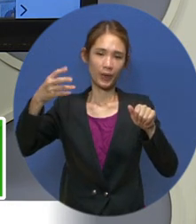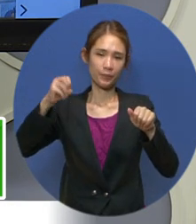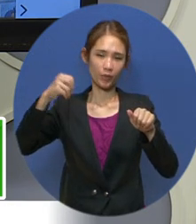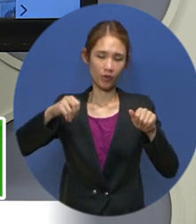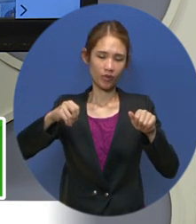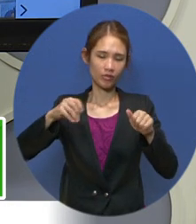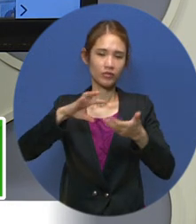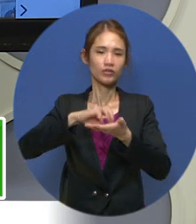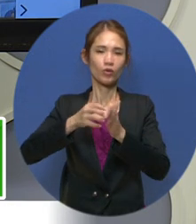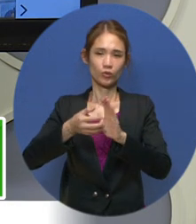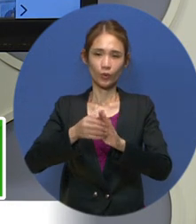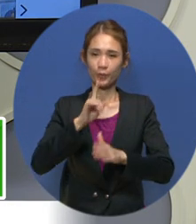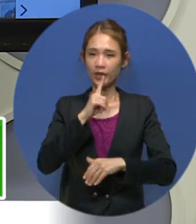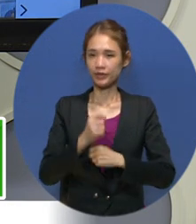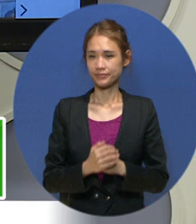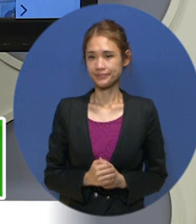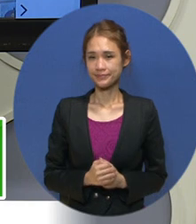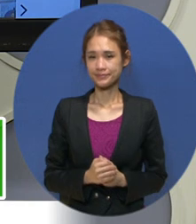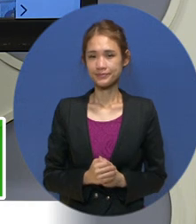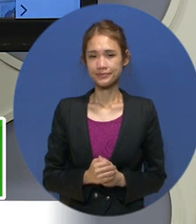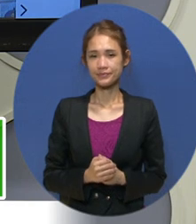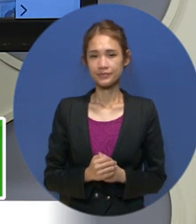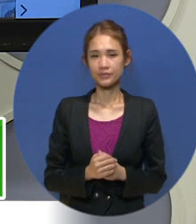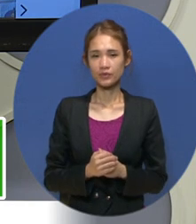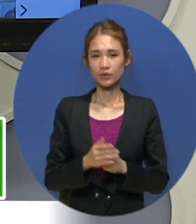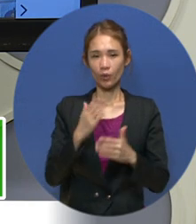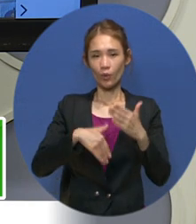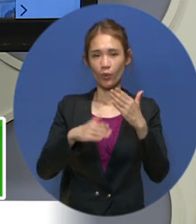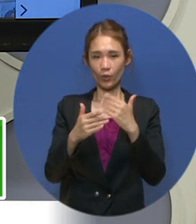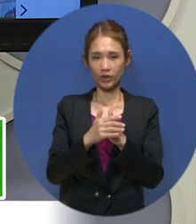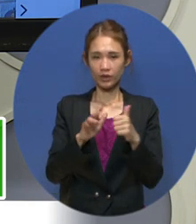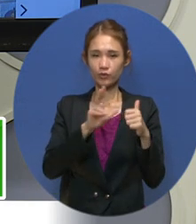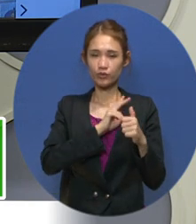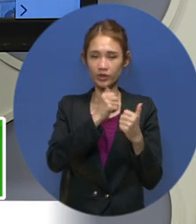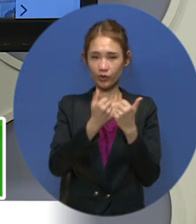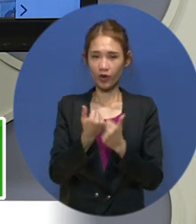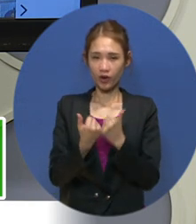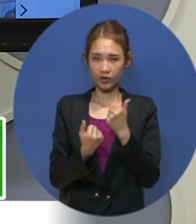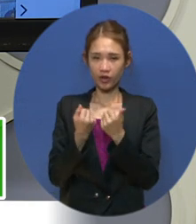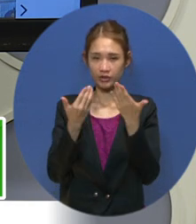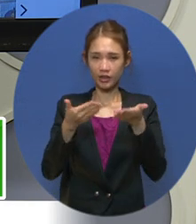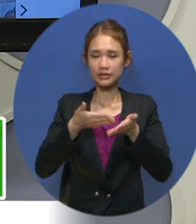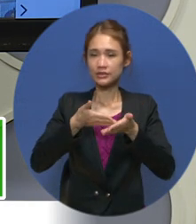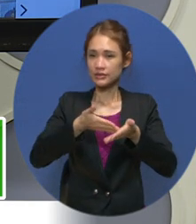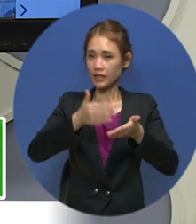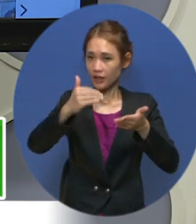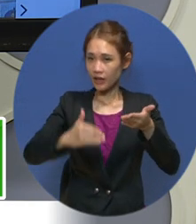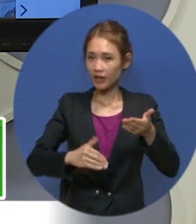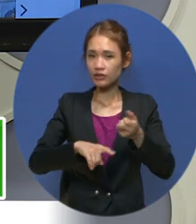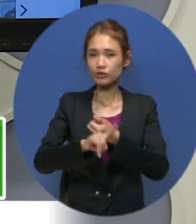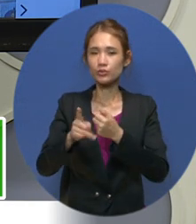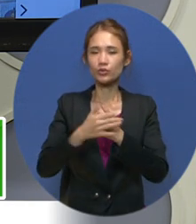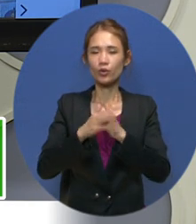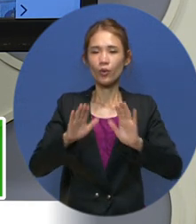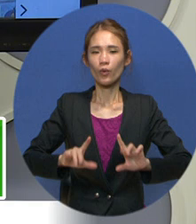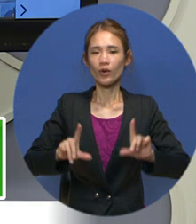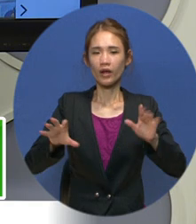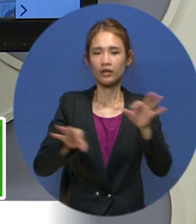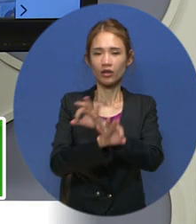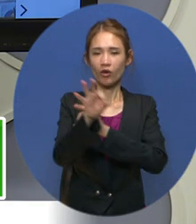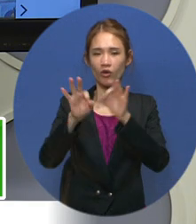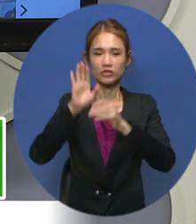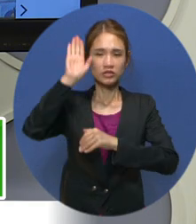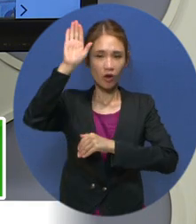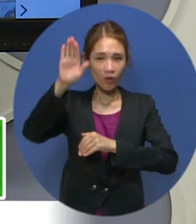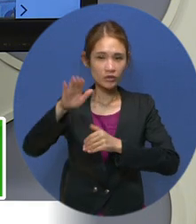추정된다는 설명입니다 02 위원이 제시한 인상 아내 제시 근거는 올해 경제성장률 전망